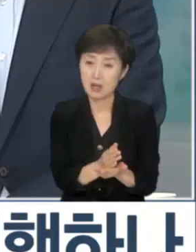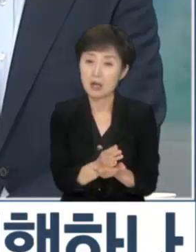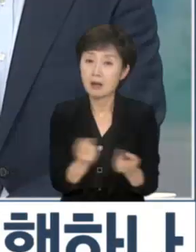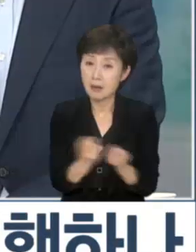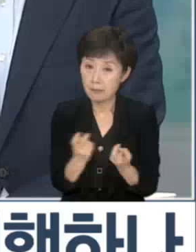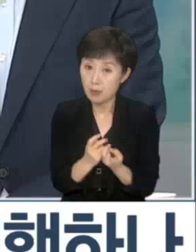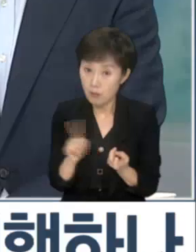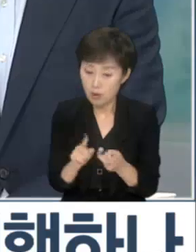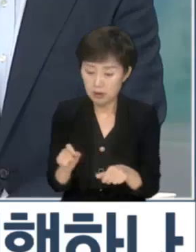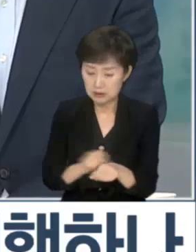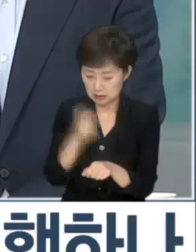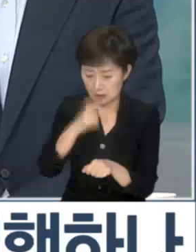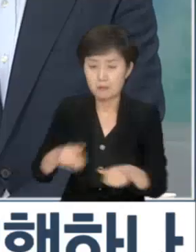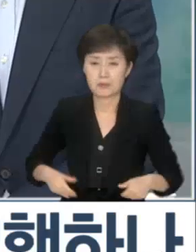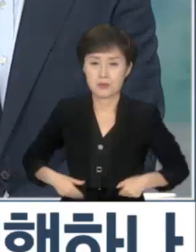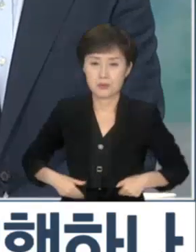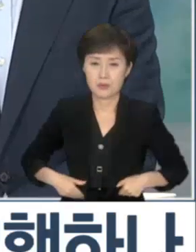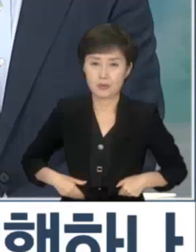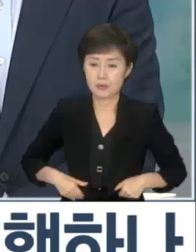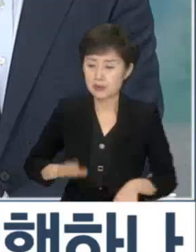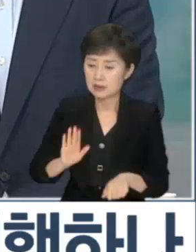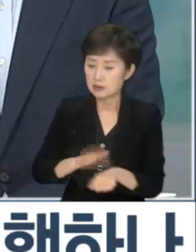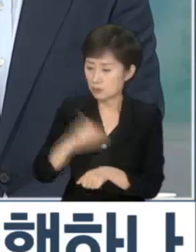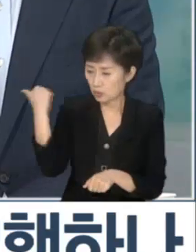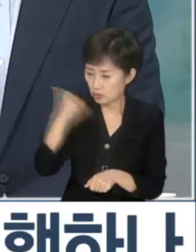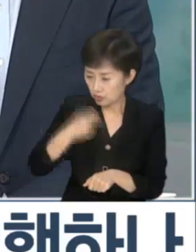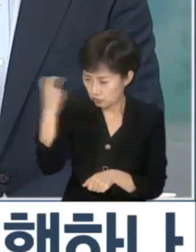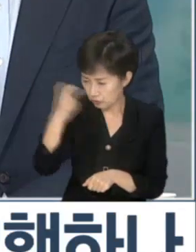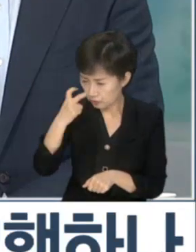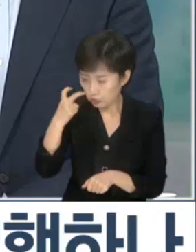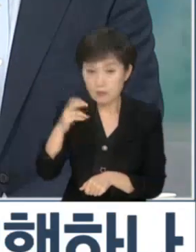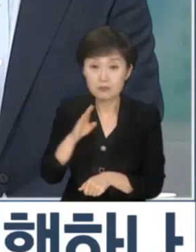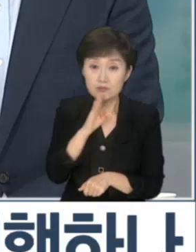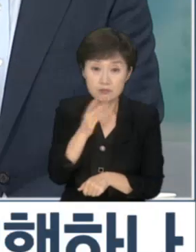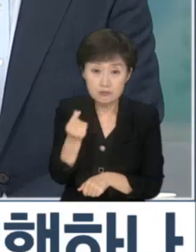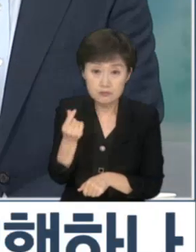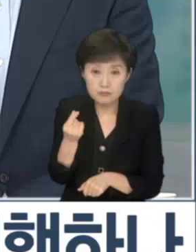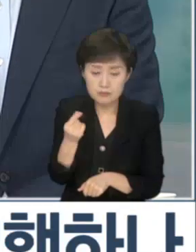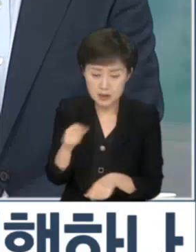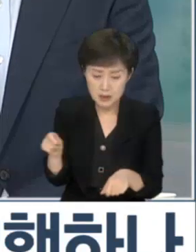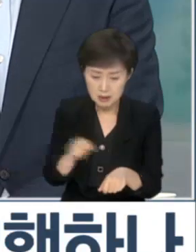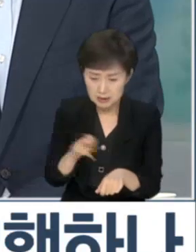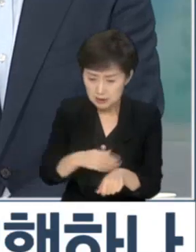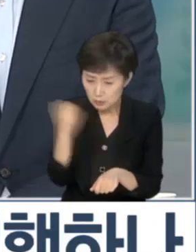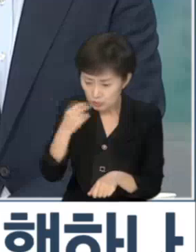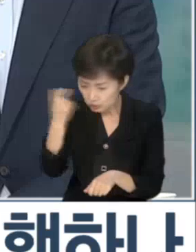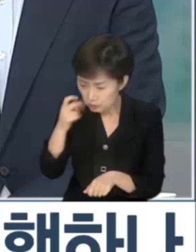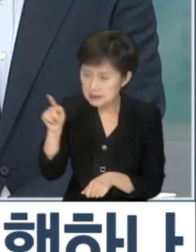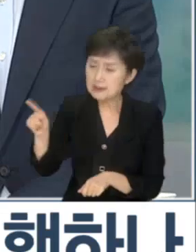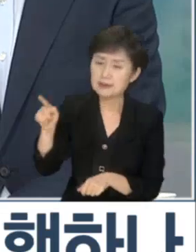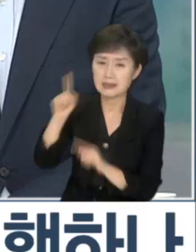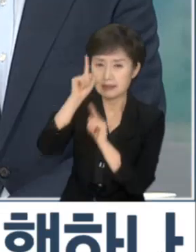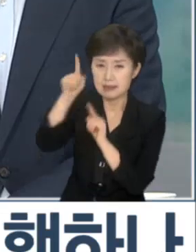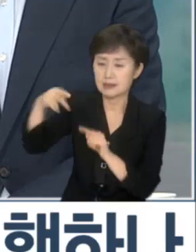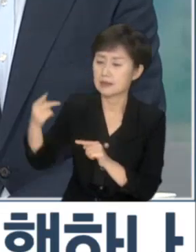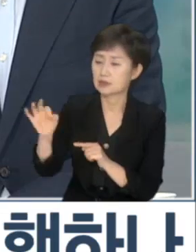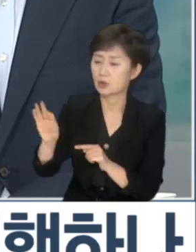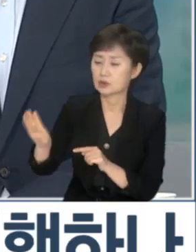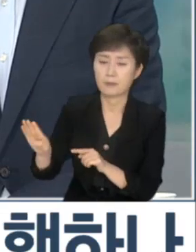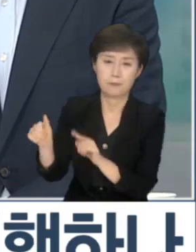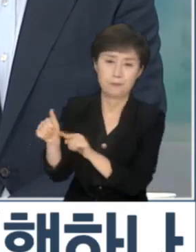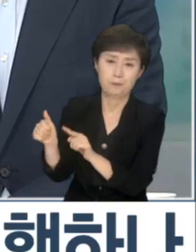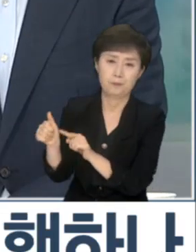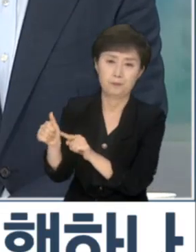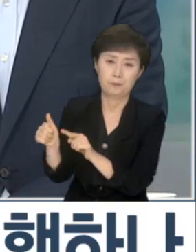되는데이 특검의 중심에서 있는 인물이 바로 이종석 장관입니다 그래서 저는 윤석열 대통령이